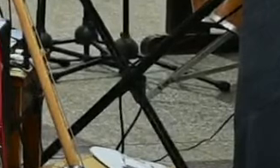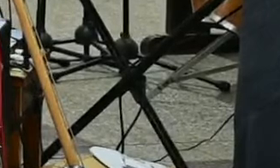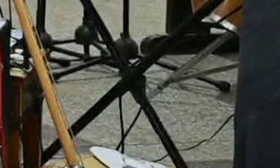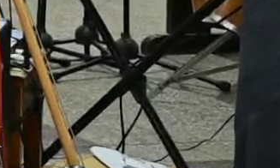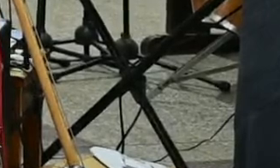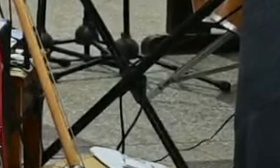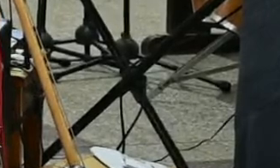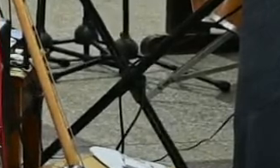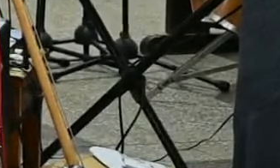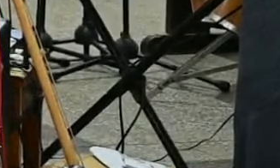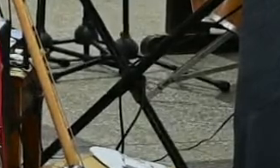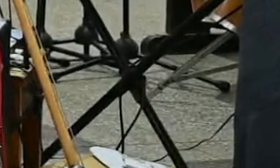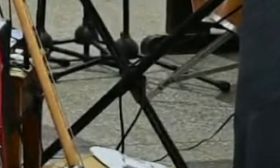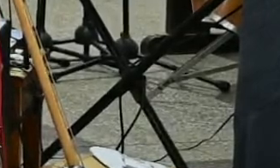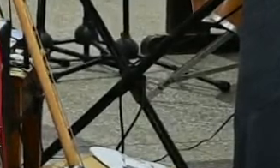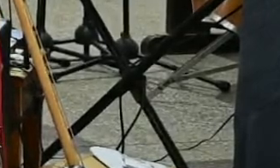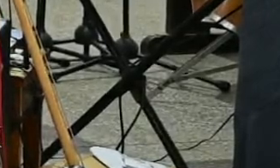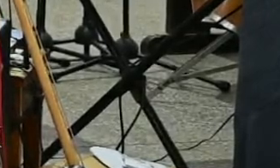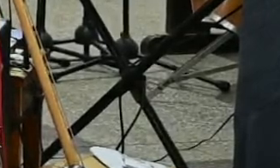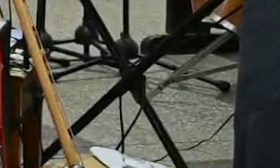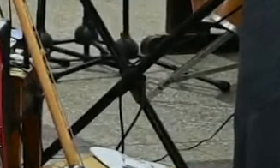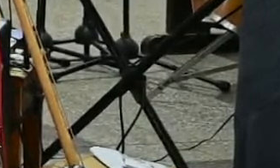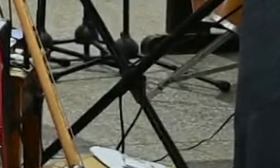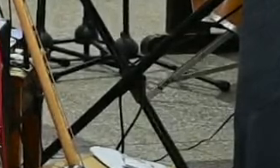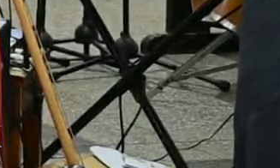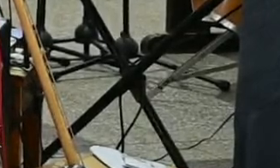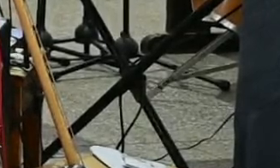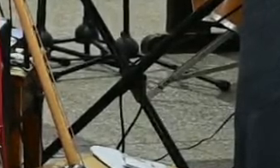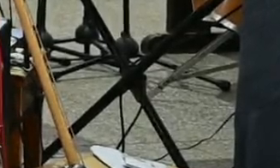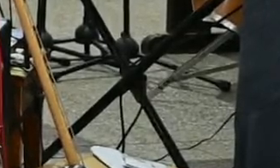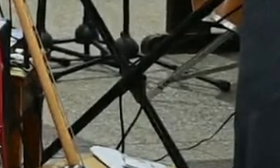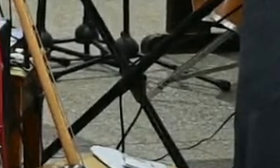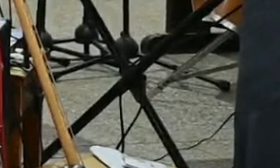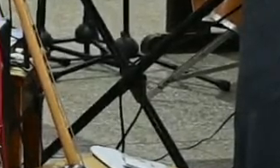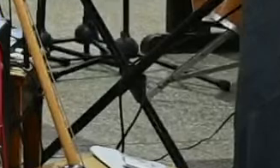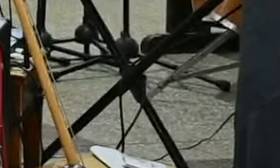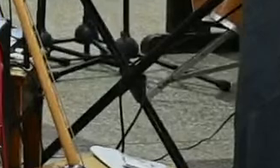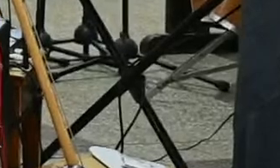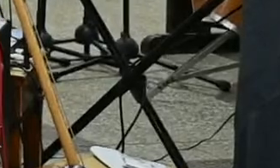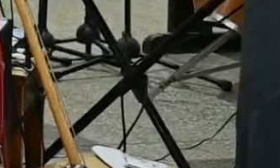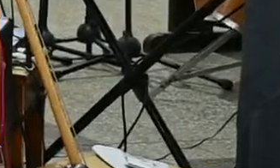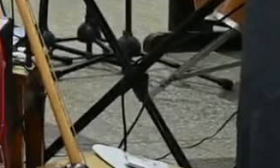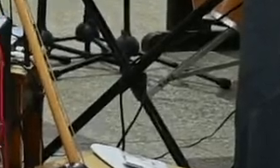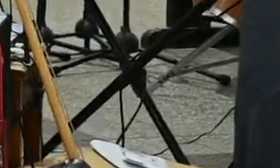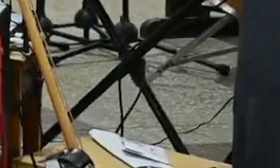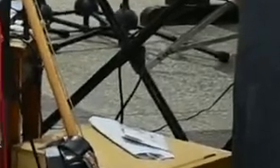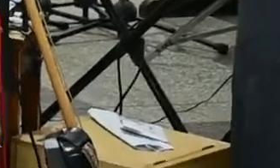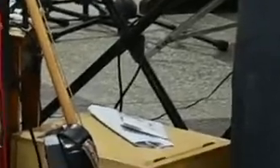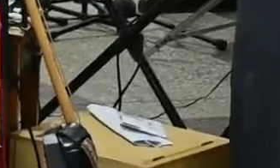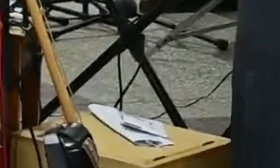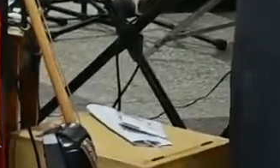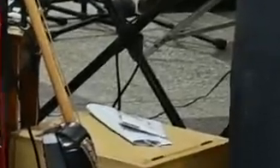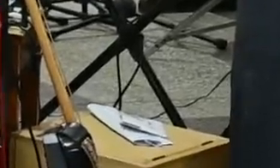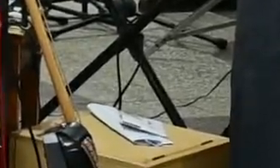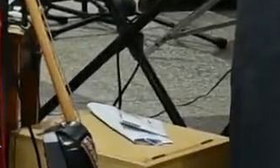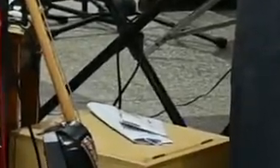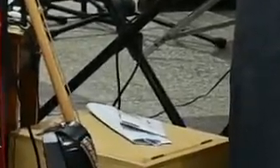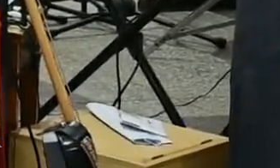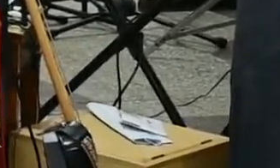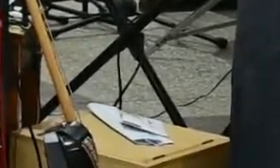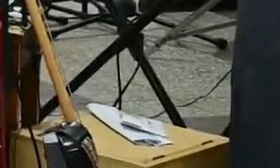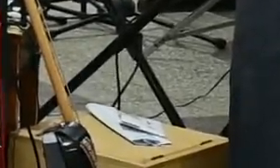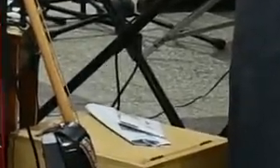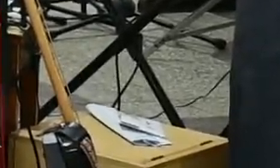mrudipo kwenu nyumbani, pelekeni, pelekeni salamu zetu.